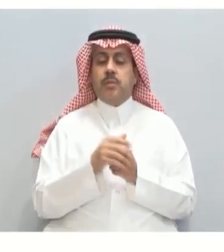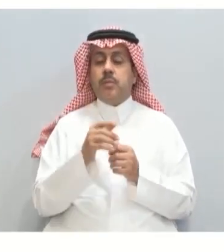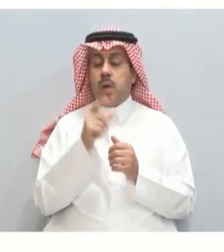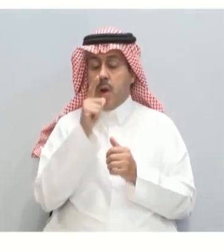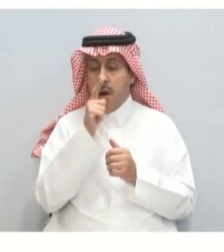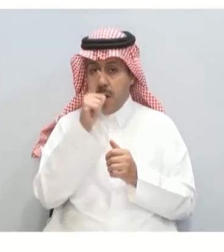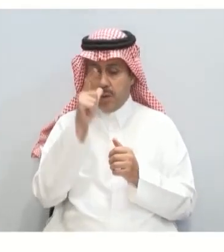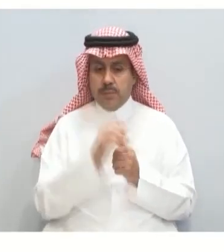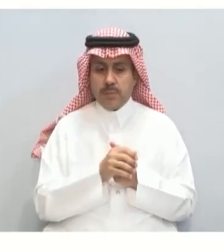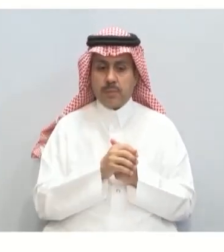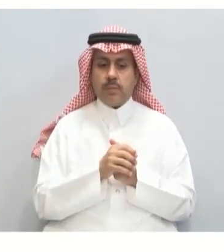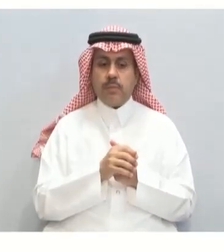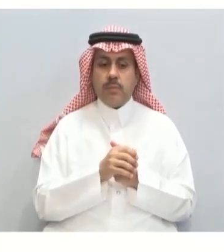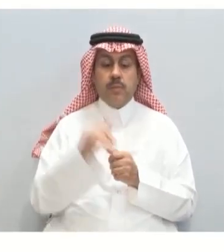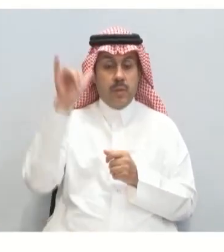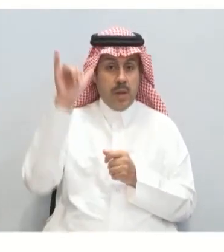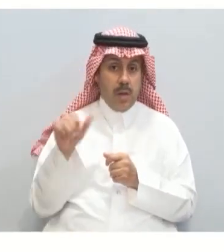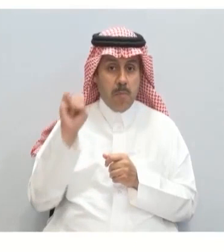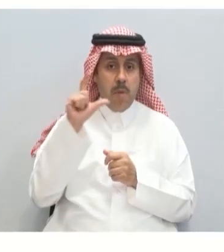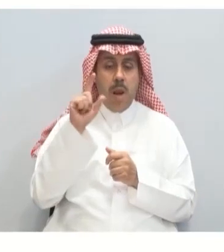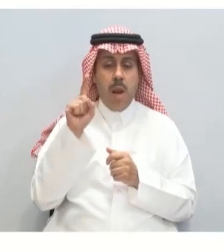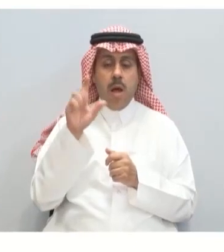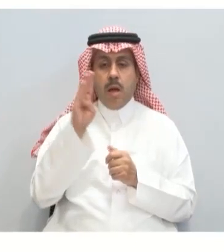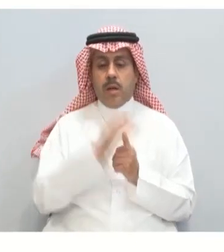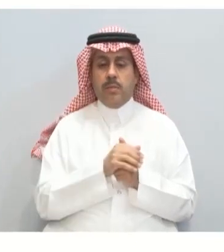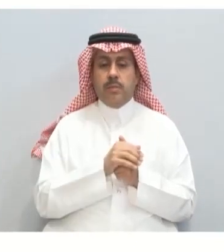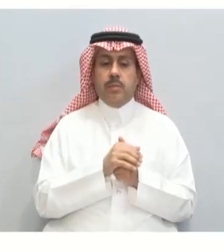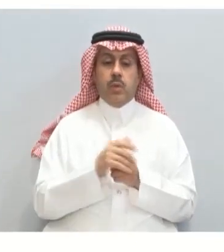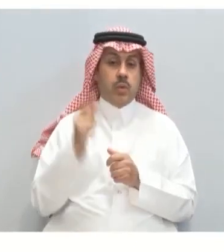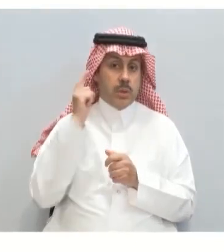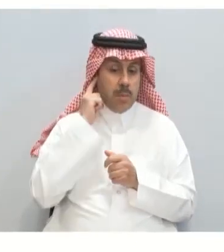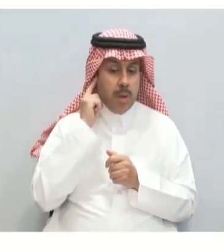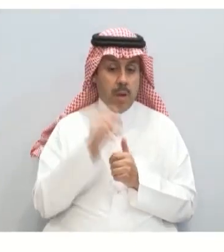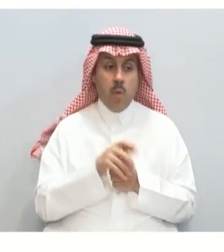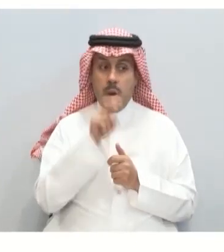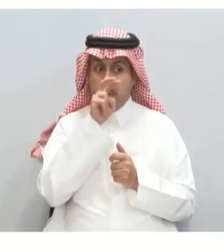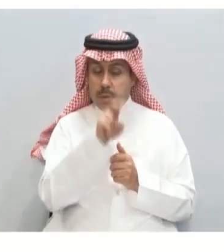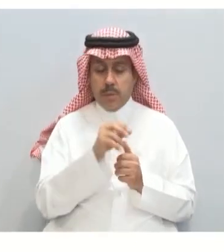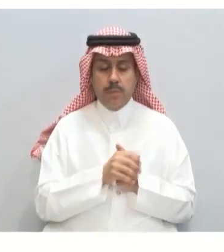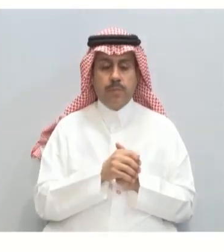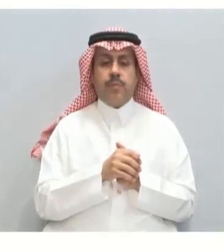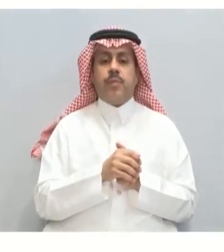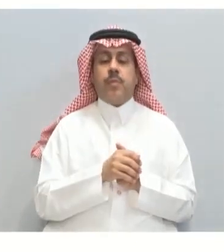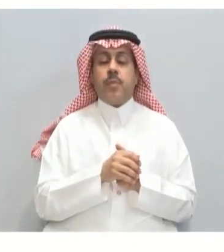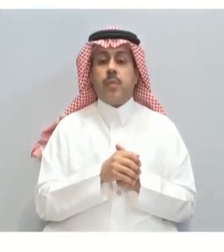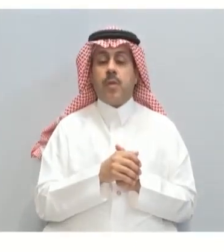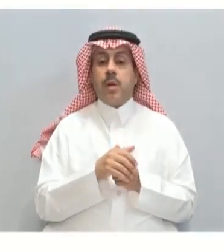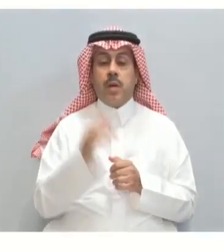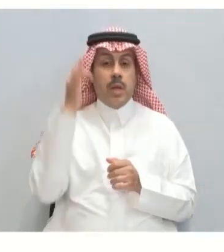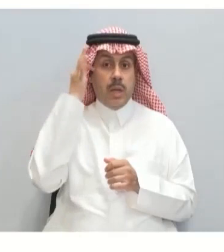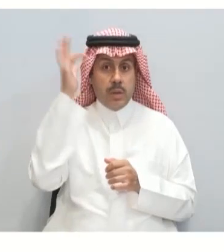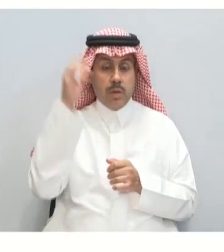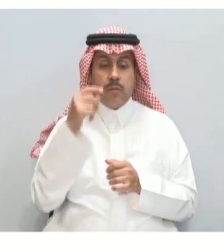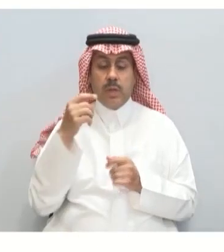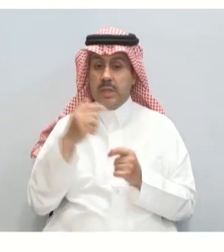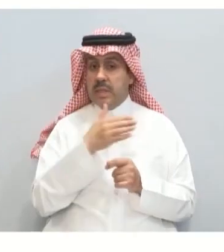واياكم على معانيها هنا في قوله تعالى امن يملك السمع والابصار اي يتصرف في